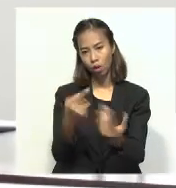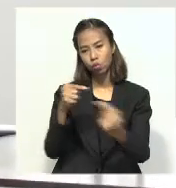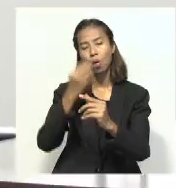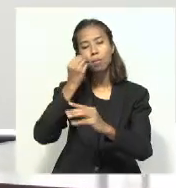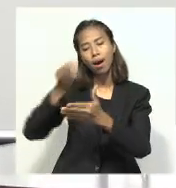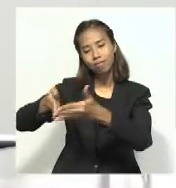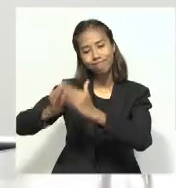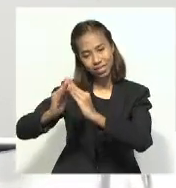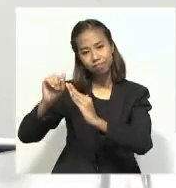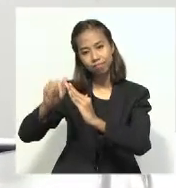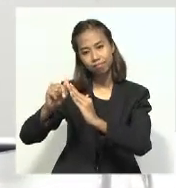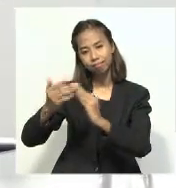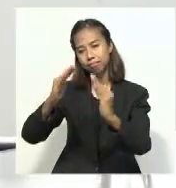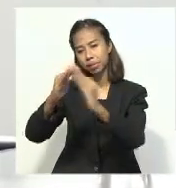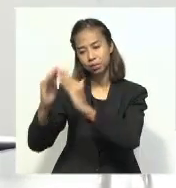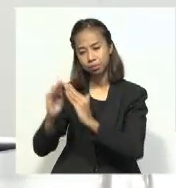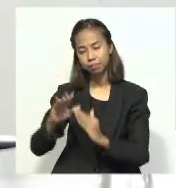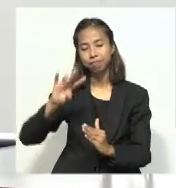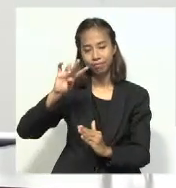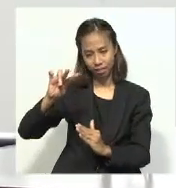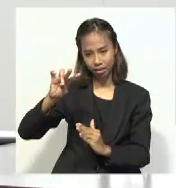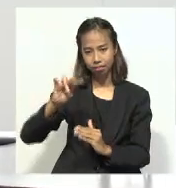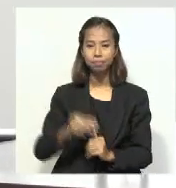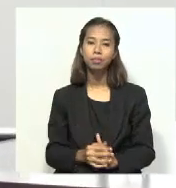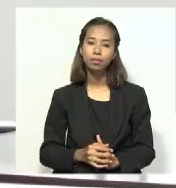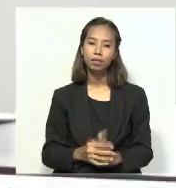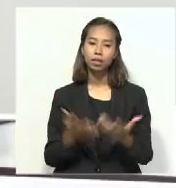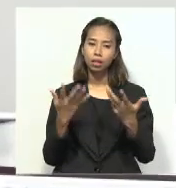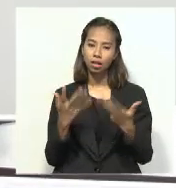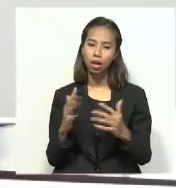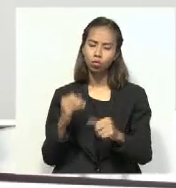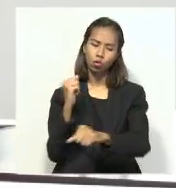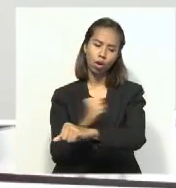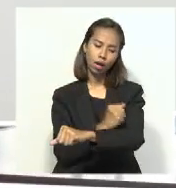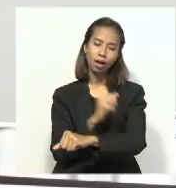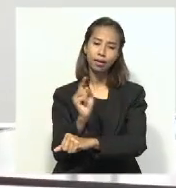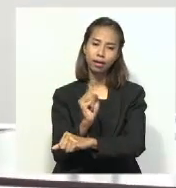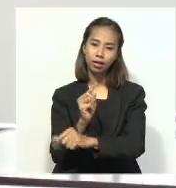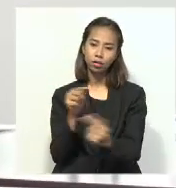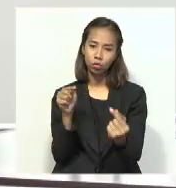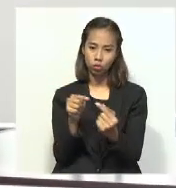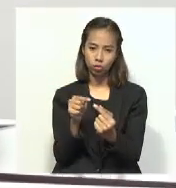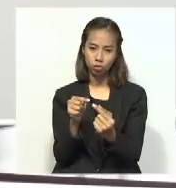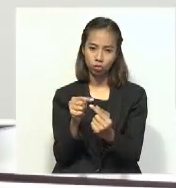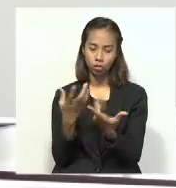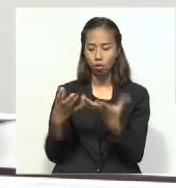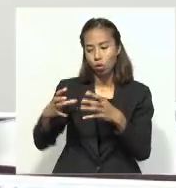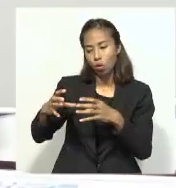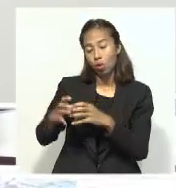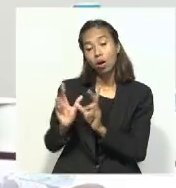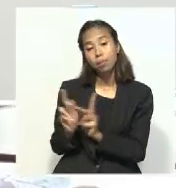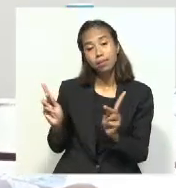งนะครับจำนวน7หลังที่เสียหายทั้งหมดนะครับส่วนแรงงานก็จะใช้ในส่วนของกรรมการ